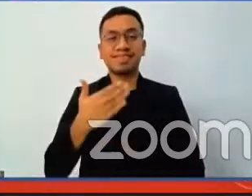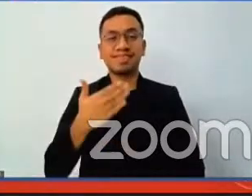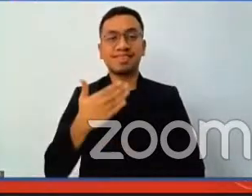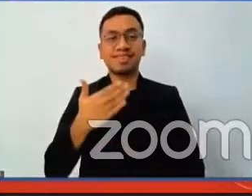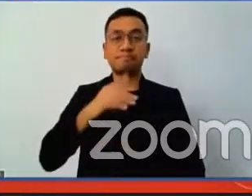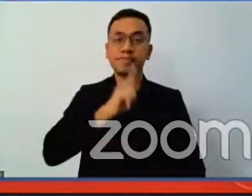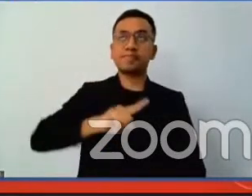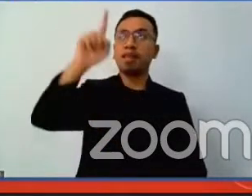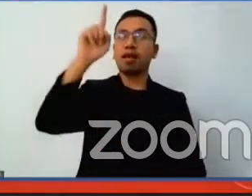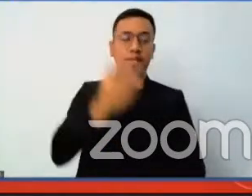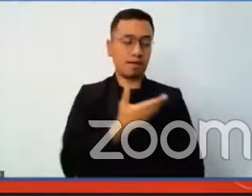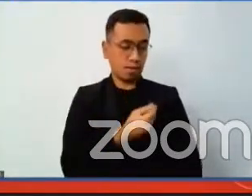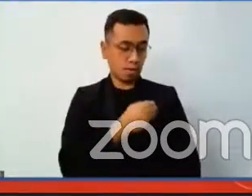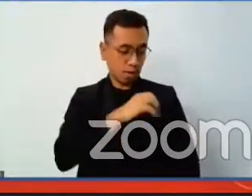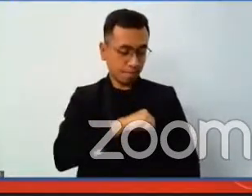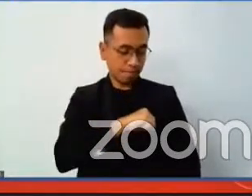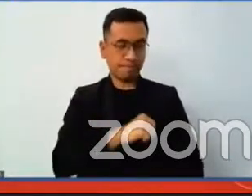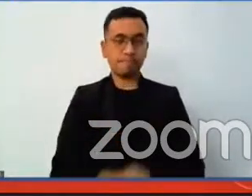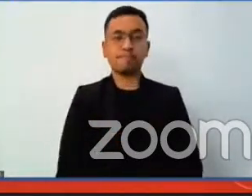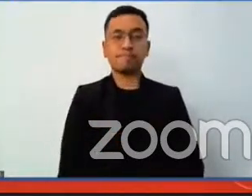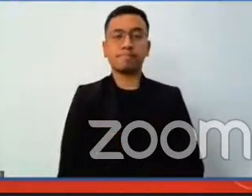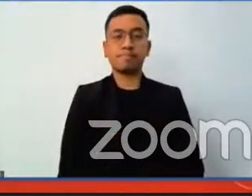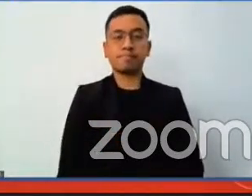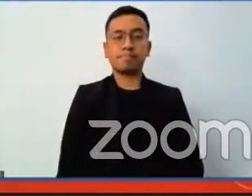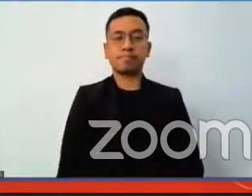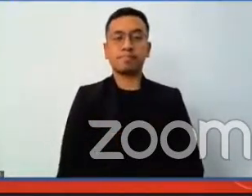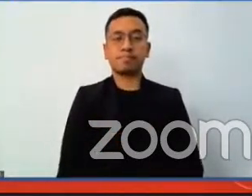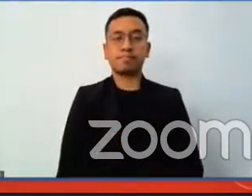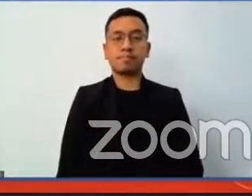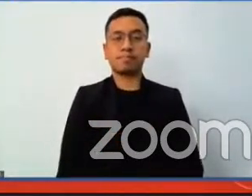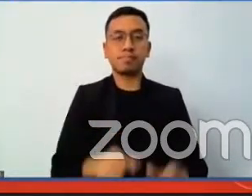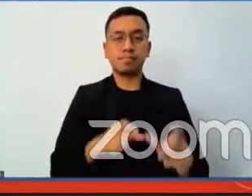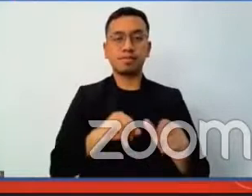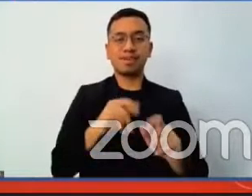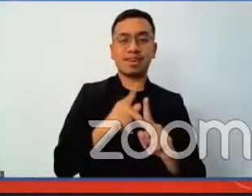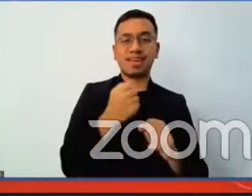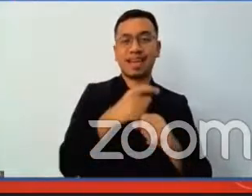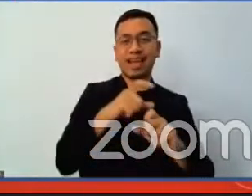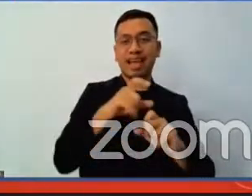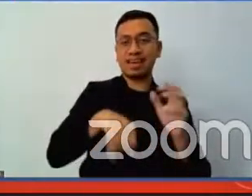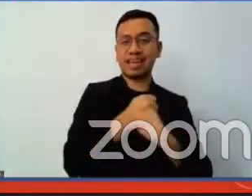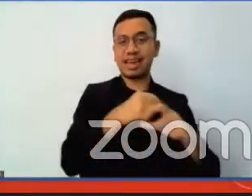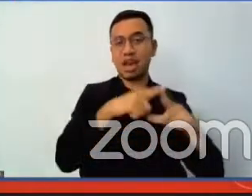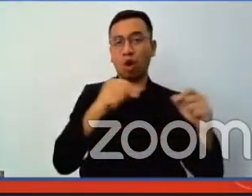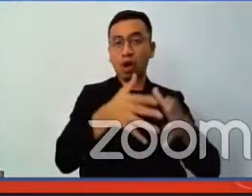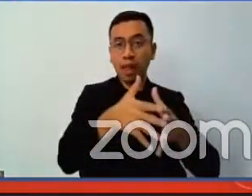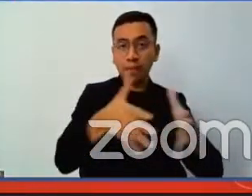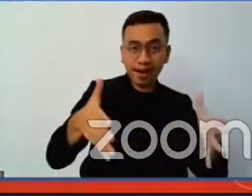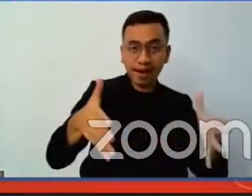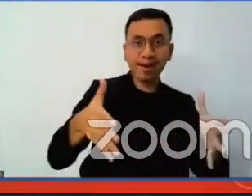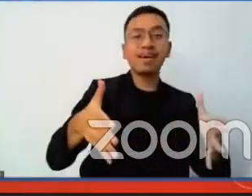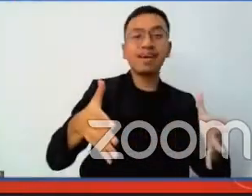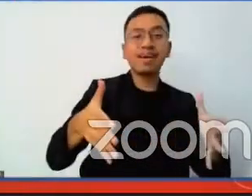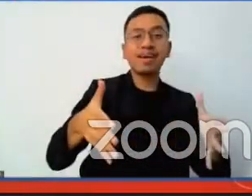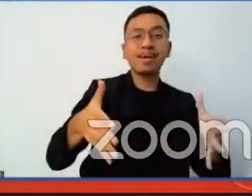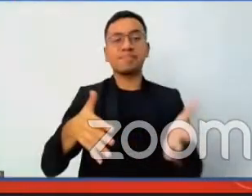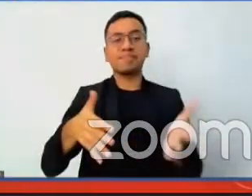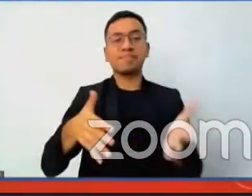Bismillahirrahmanirrahim. Sirih gading berdaun lebar, biar menjalar sampai ke pintu